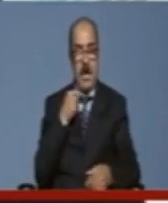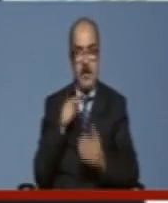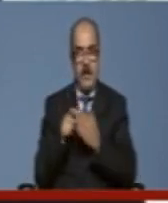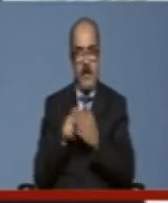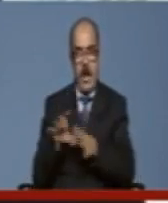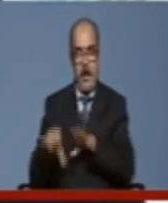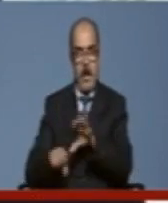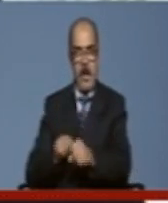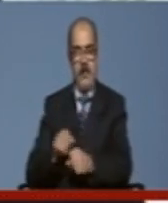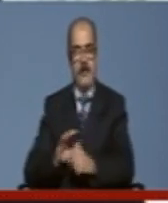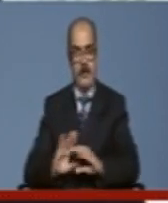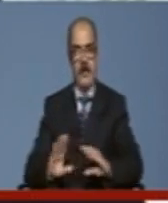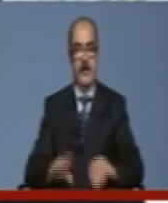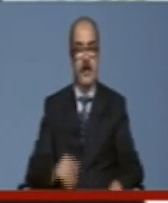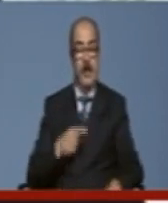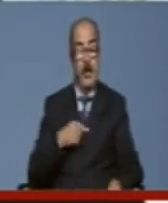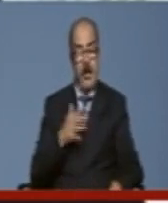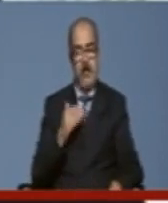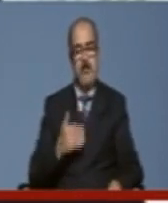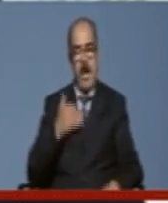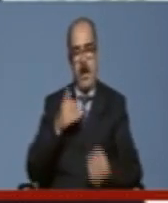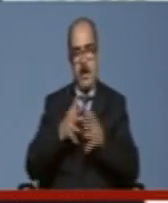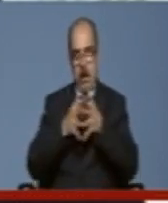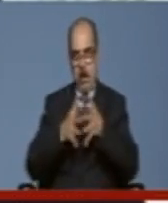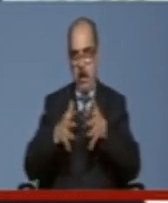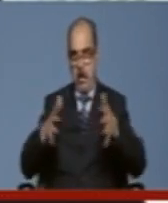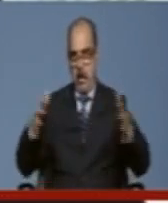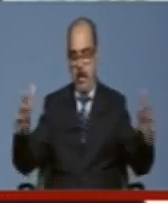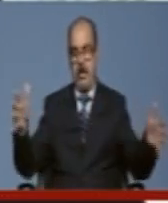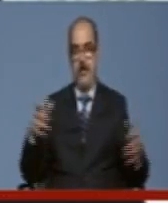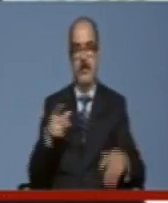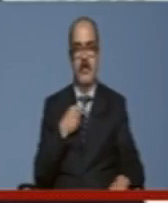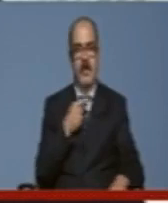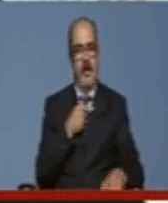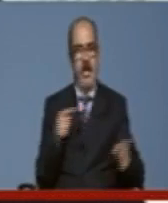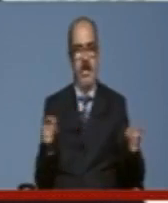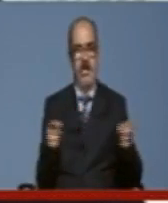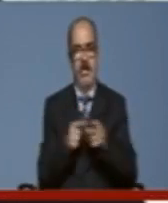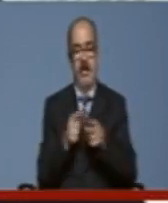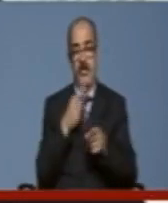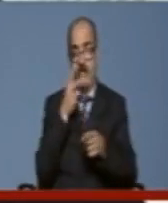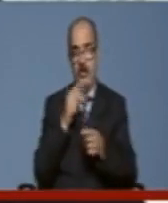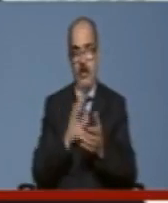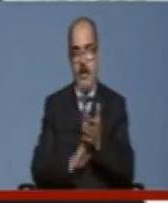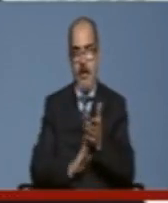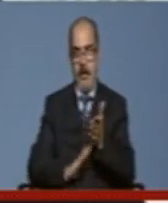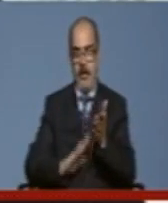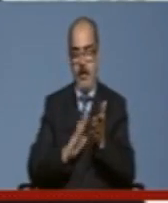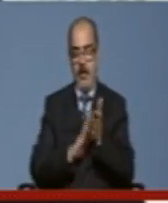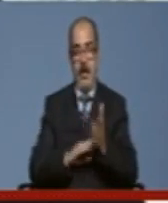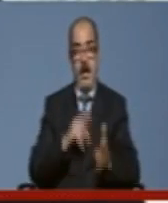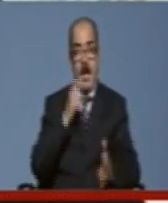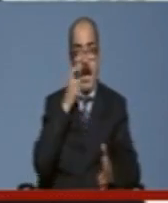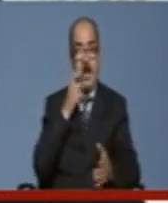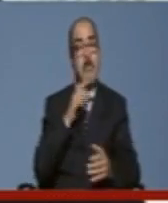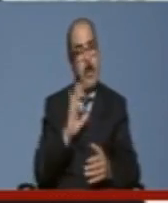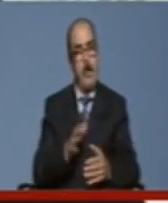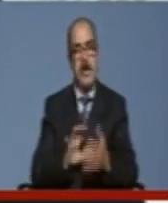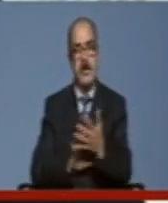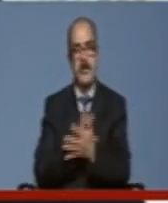بقطاع غزة. ده معناه ان احنا ببساطة ننظر بخطورة شديدة جدا من اتساع دائرة